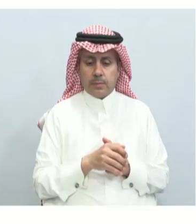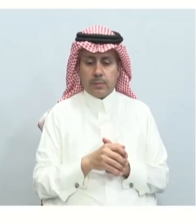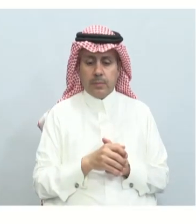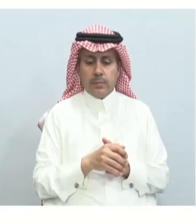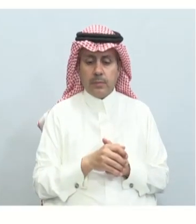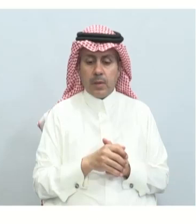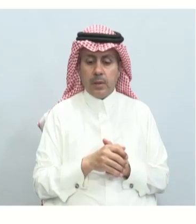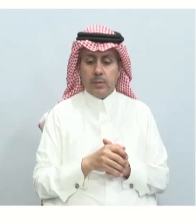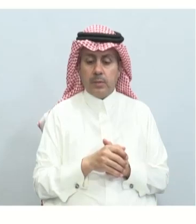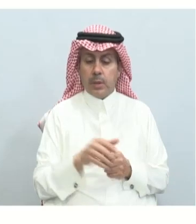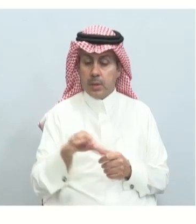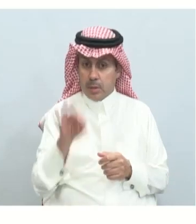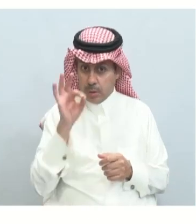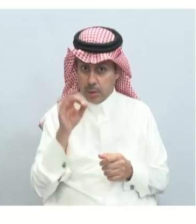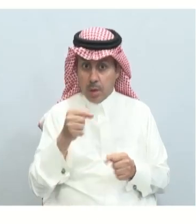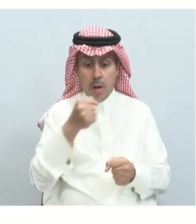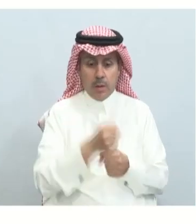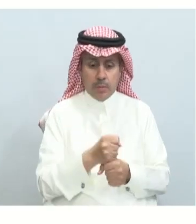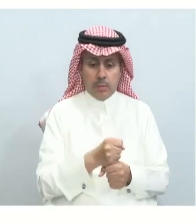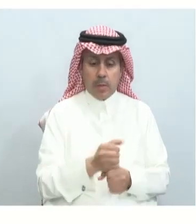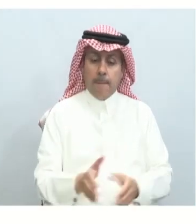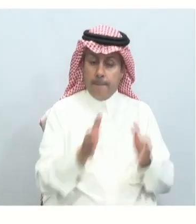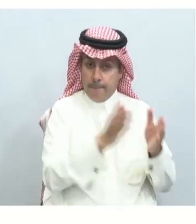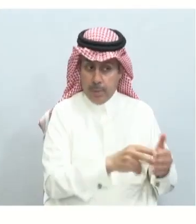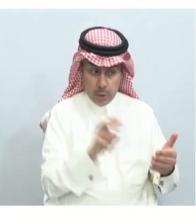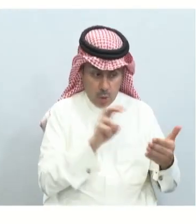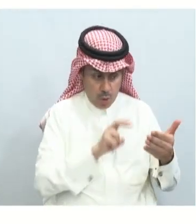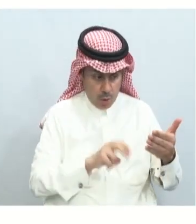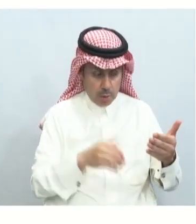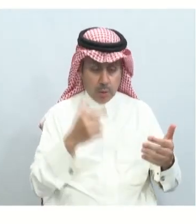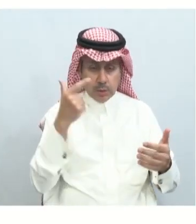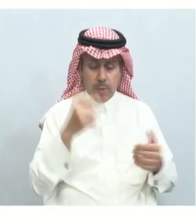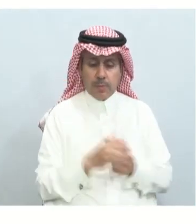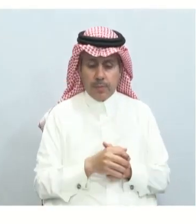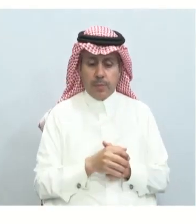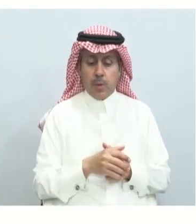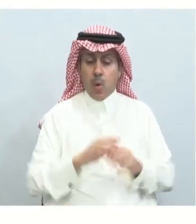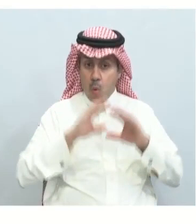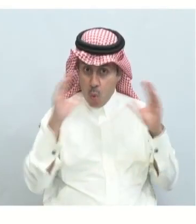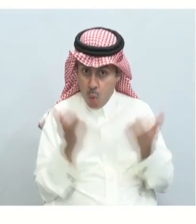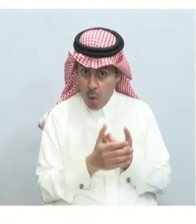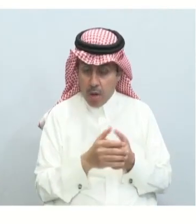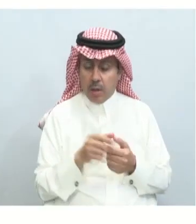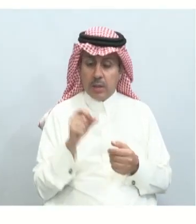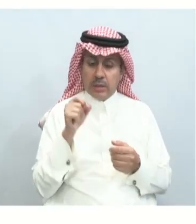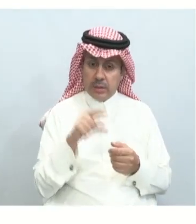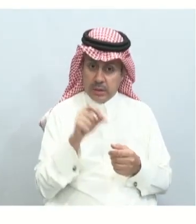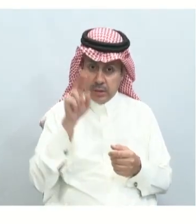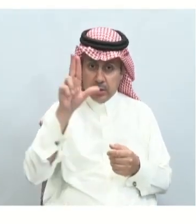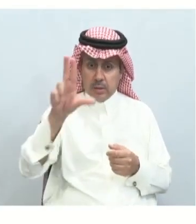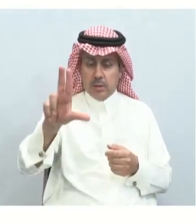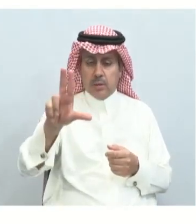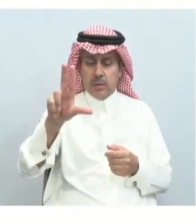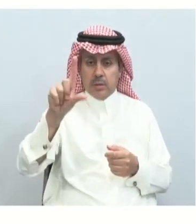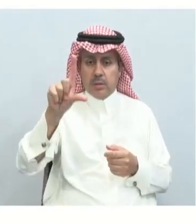ان نستنتج قاعده بعد استقراء الحالات وهي ان كل تلقيح كانت فيه النطفه او